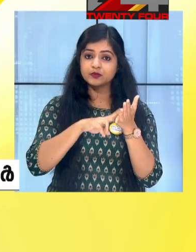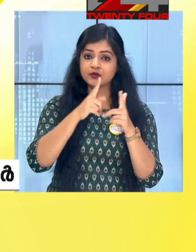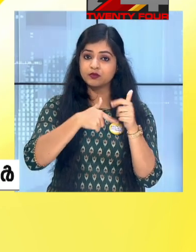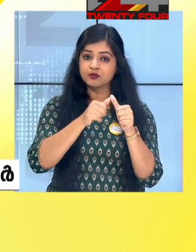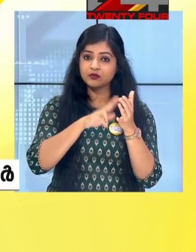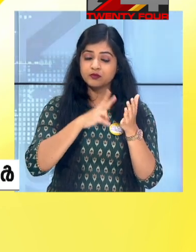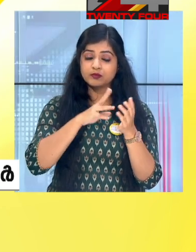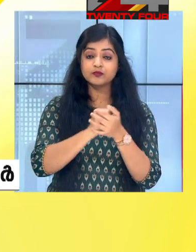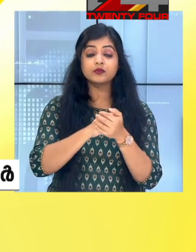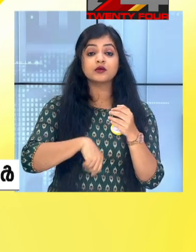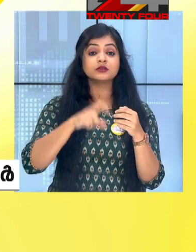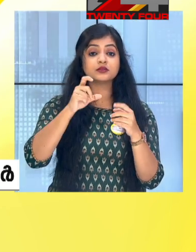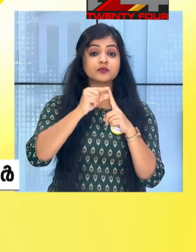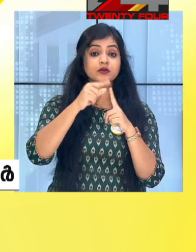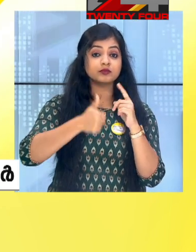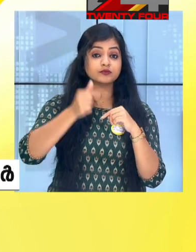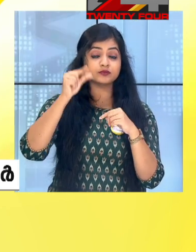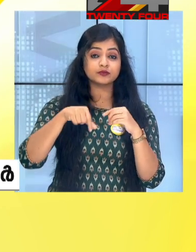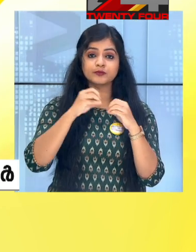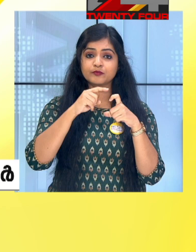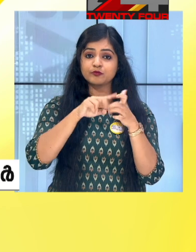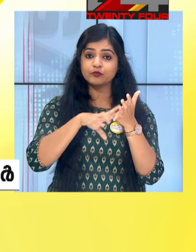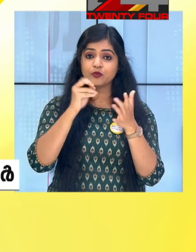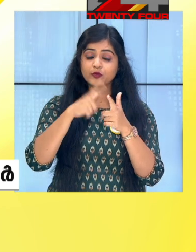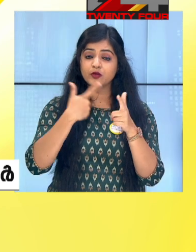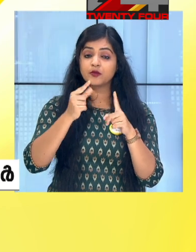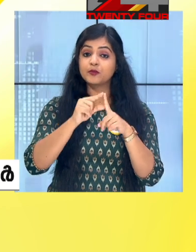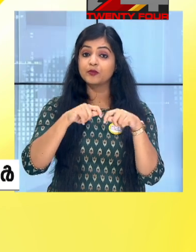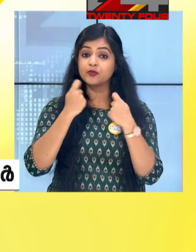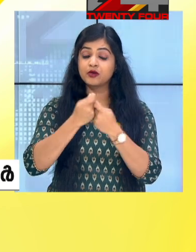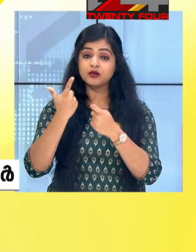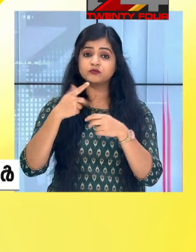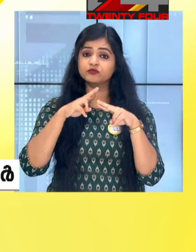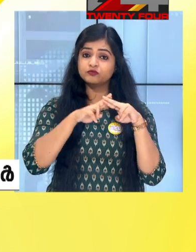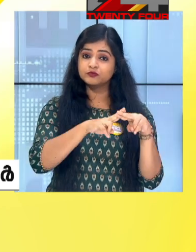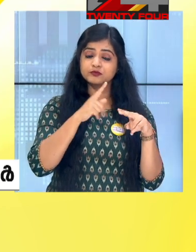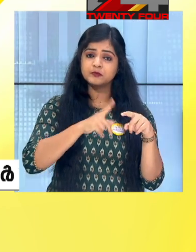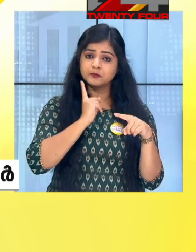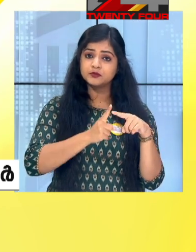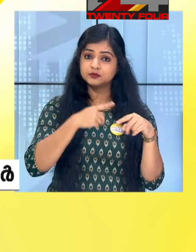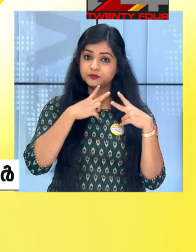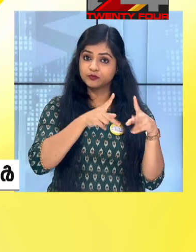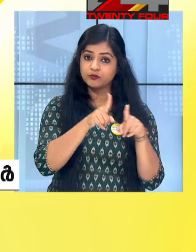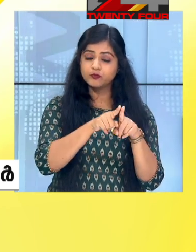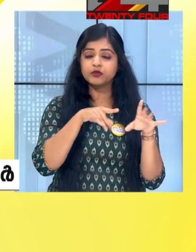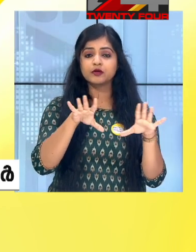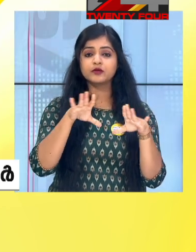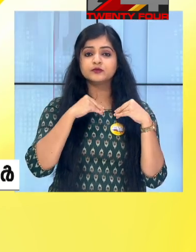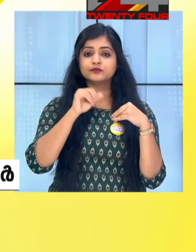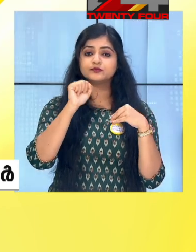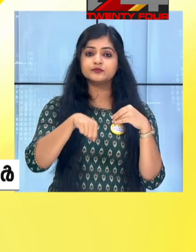കണ്ടപ്പോൾ പറയുകയും ചെയ്തു. എന്നാൽ ഒടുവിൽ പാർട്ടി നിർബന്ധിച്ചപ്പോൾ പാർട്ടിയുടെ നല്ല സഖാവായി അദ്ദേഹം ആ ഉത്തരവാദിത്തം ഏറ്റെടുത്തു എന്നാണ് ബിനോയ് വിശ്വം പറഞ്ഞത്.